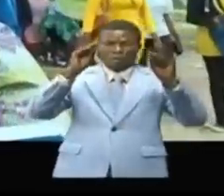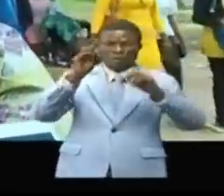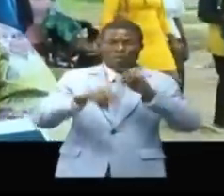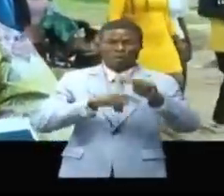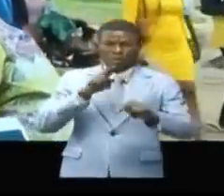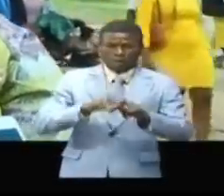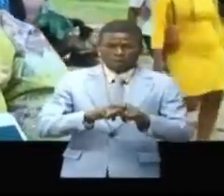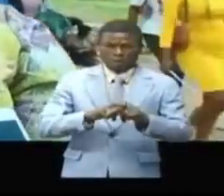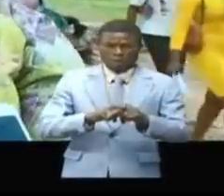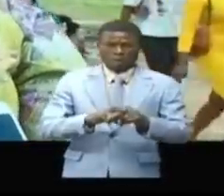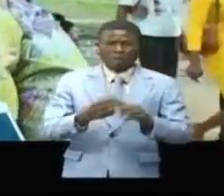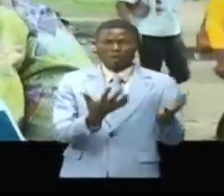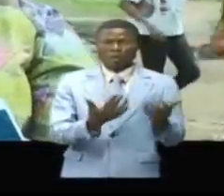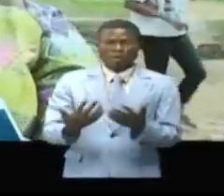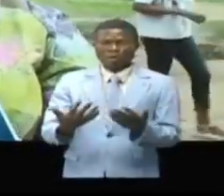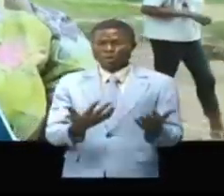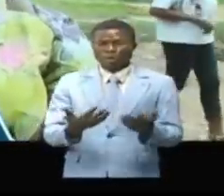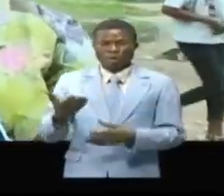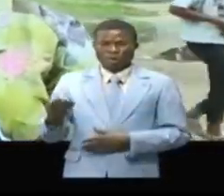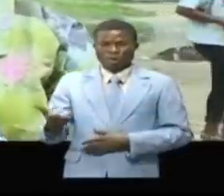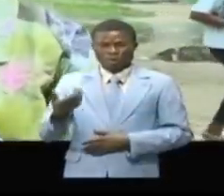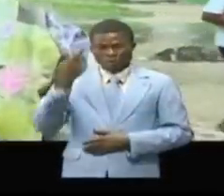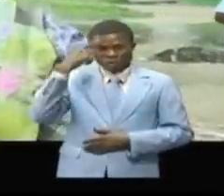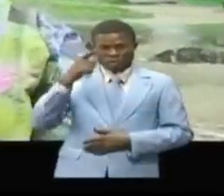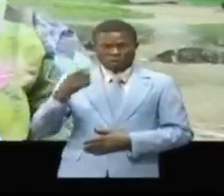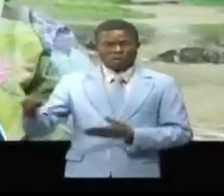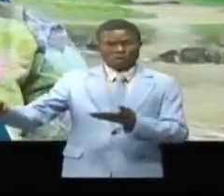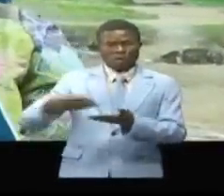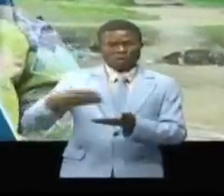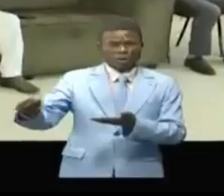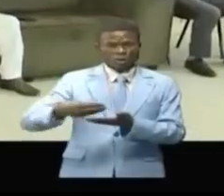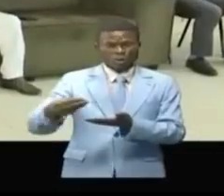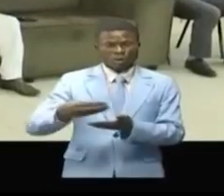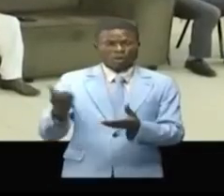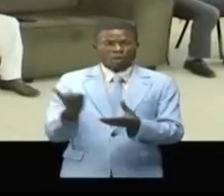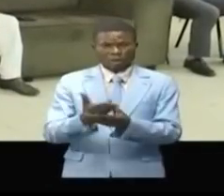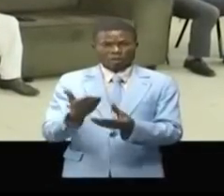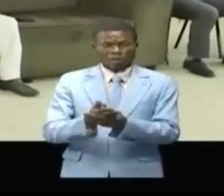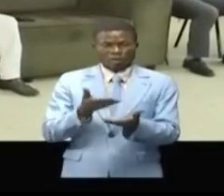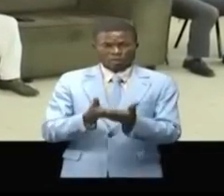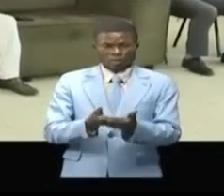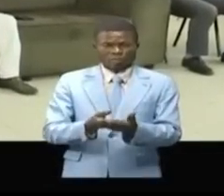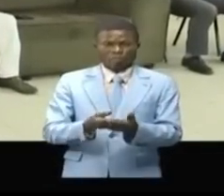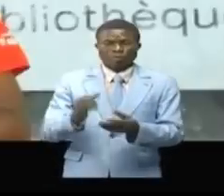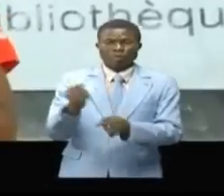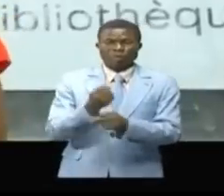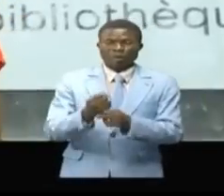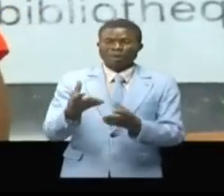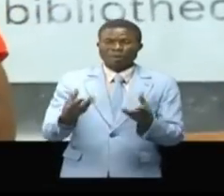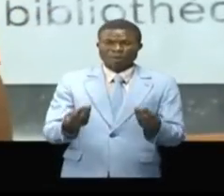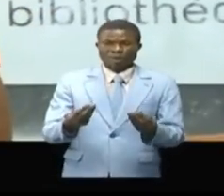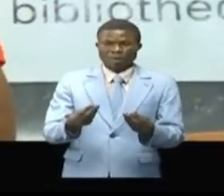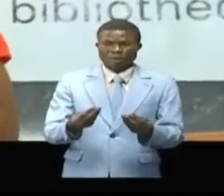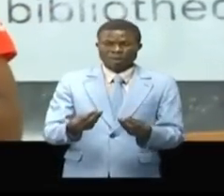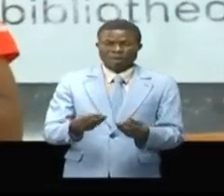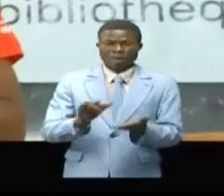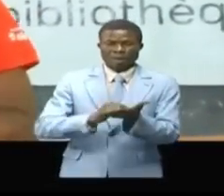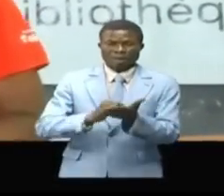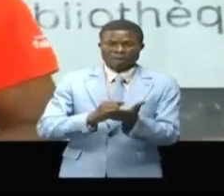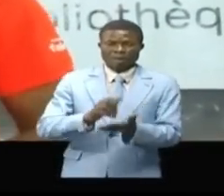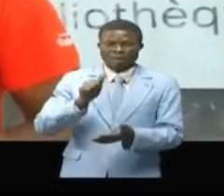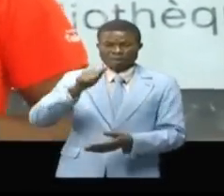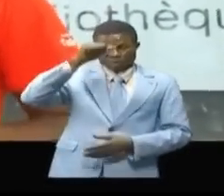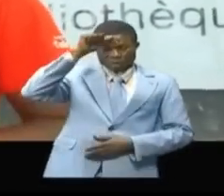nationale numérique pour télécharger des documents. L'opération est simple. Il suffit d'avoir une SIM Airtel sur